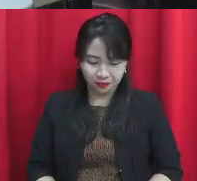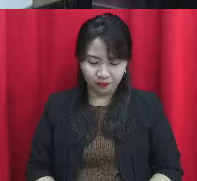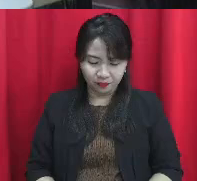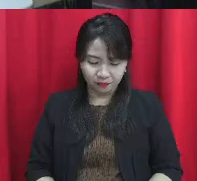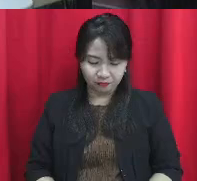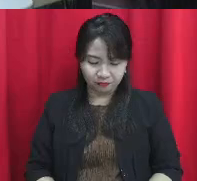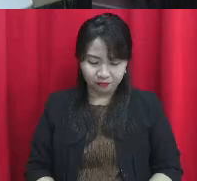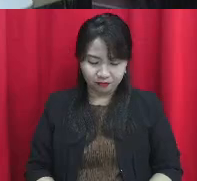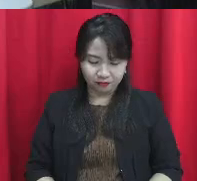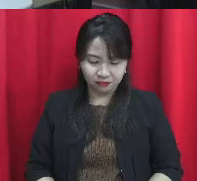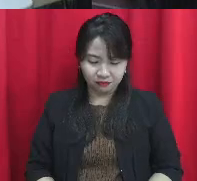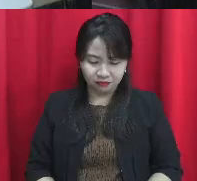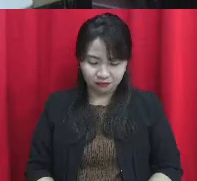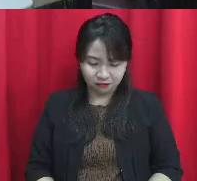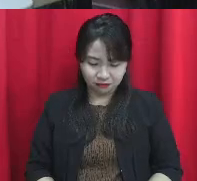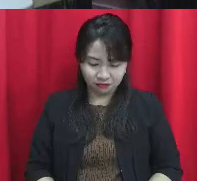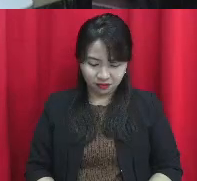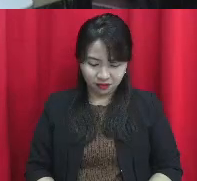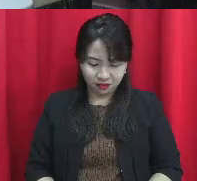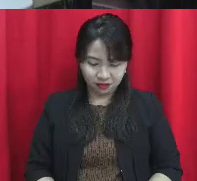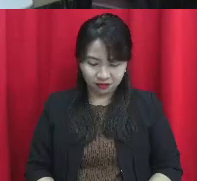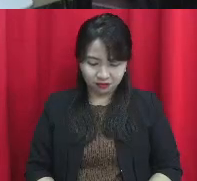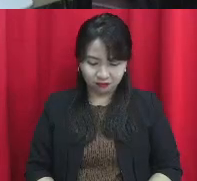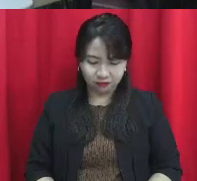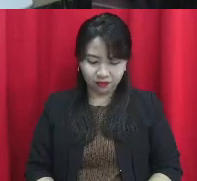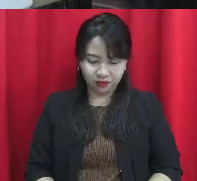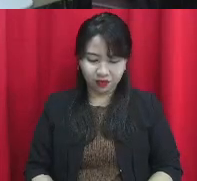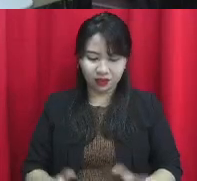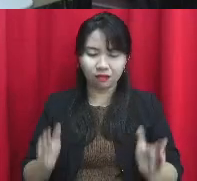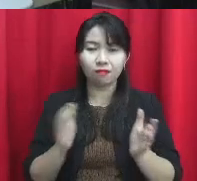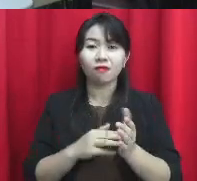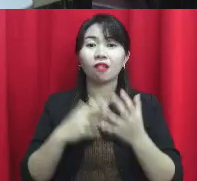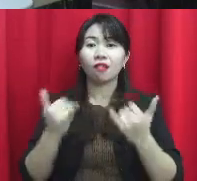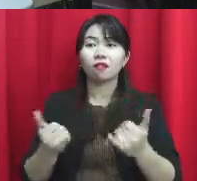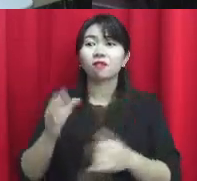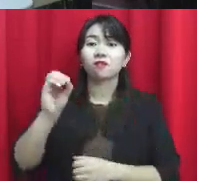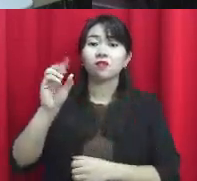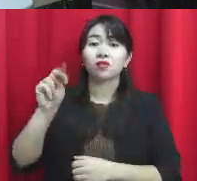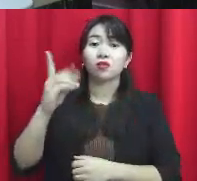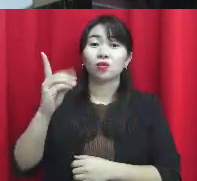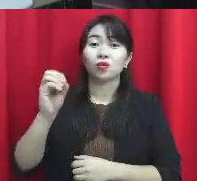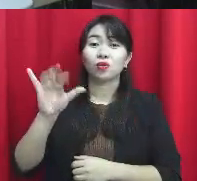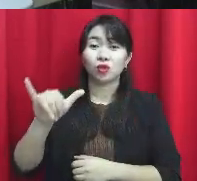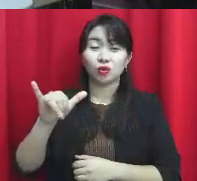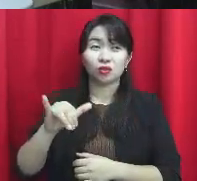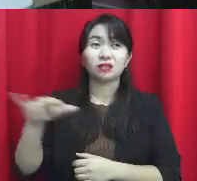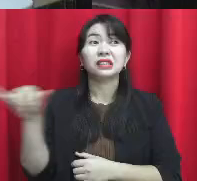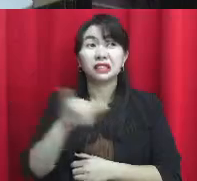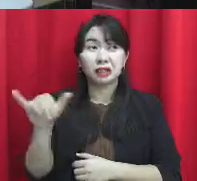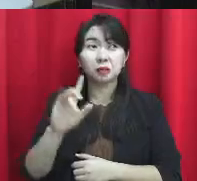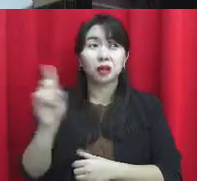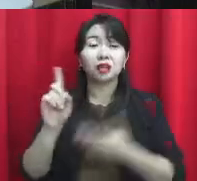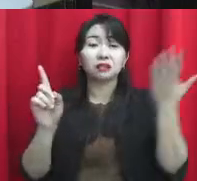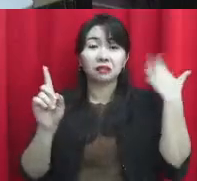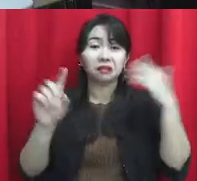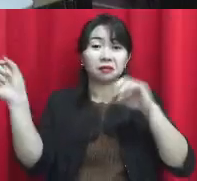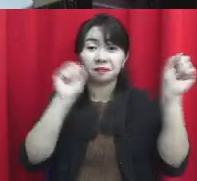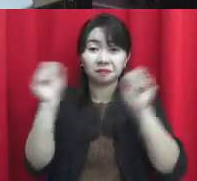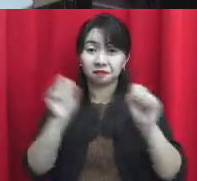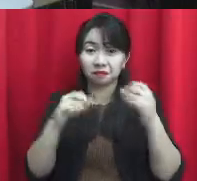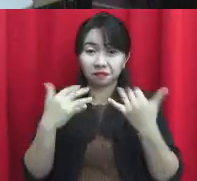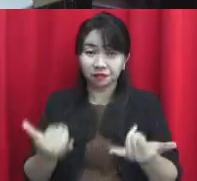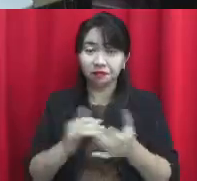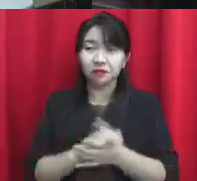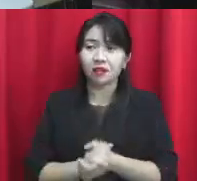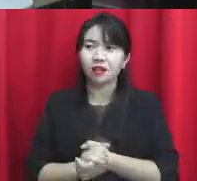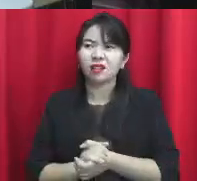nagsabi sa atin na Uy grabe naman bagyo na naman tandaan niyo po yung undoy same same lang ' ba Oh eh Ah kaya